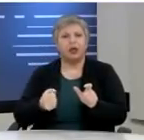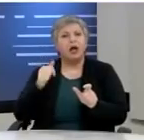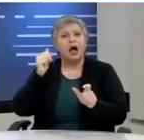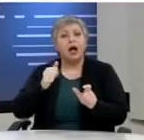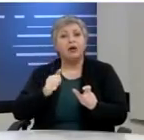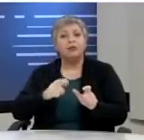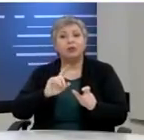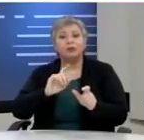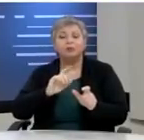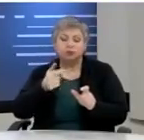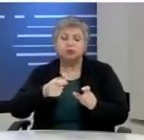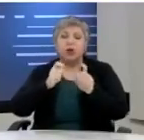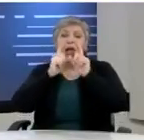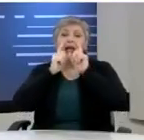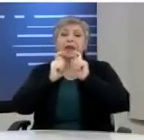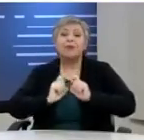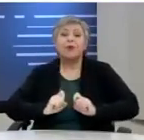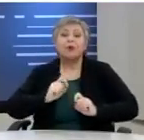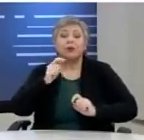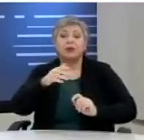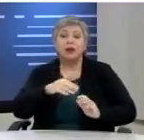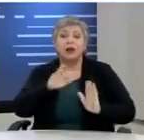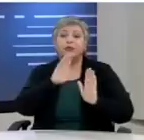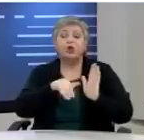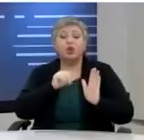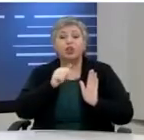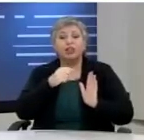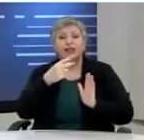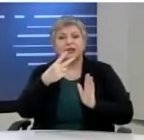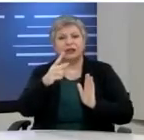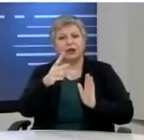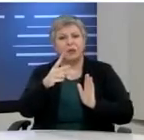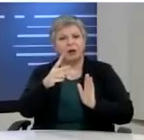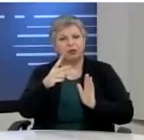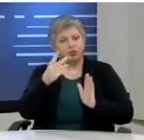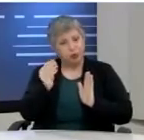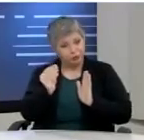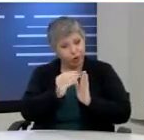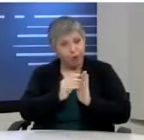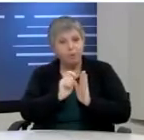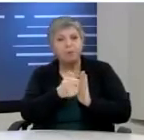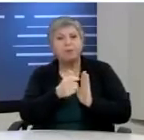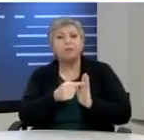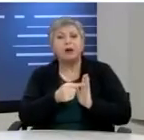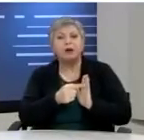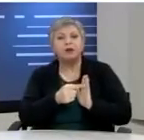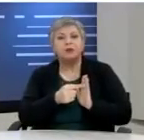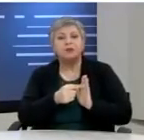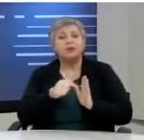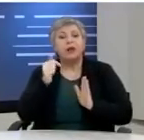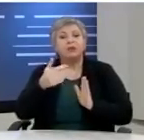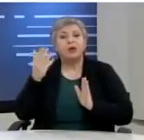όνομα, με το οποίο είχαν ήδη αναγνωριστεί από πάνω από 130 χώρες και από Δημοκρατία της Μακεδονίας